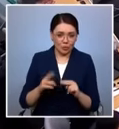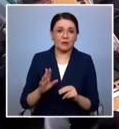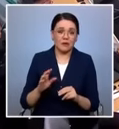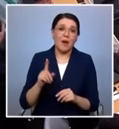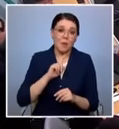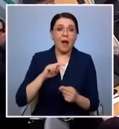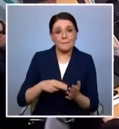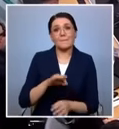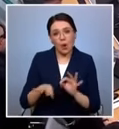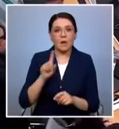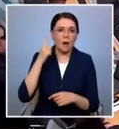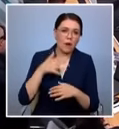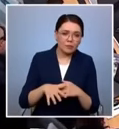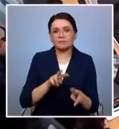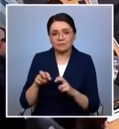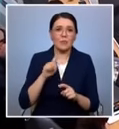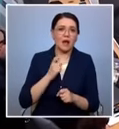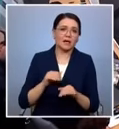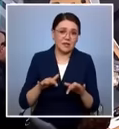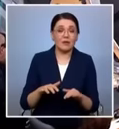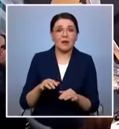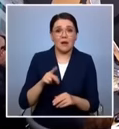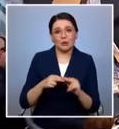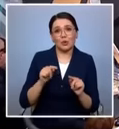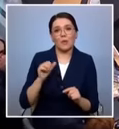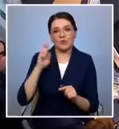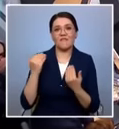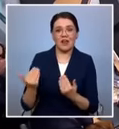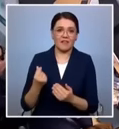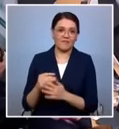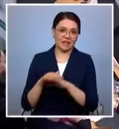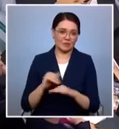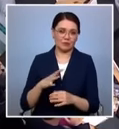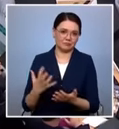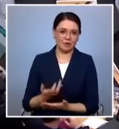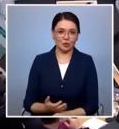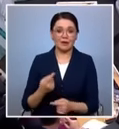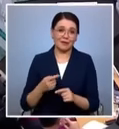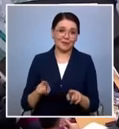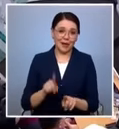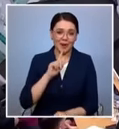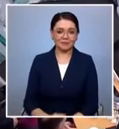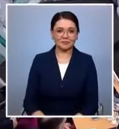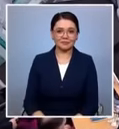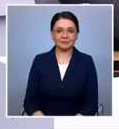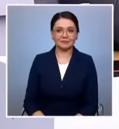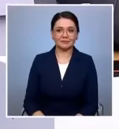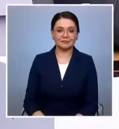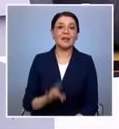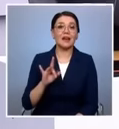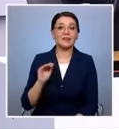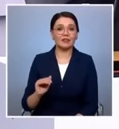в институте игнорировал, но тут, как говорится, все сходится. Верим, Ради Фаритович, верим, потому что мы невооруженным глазом